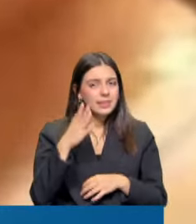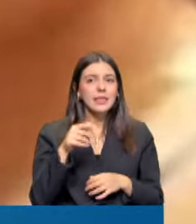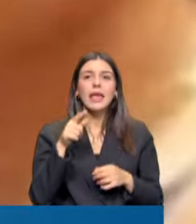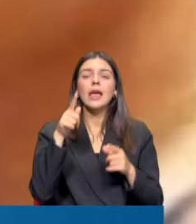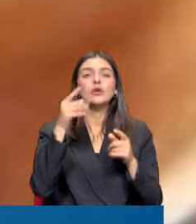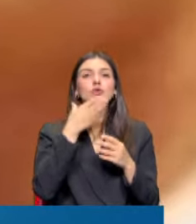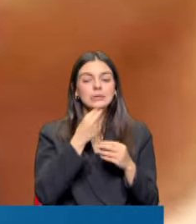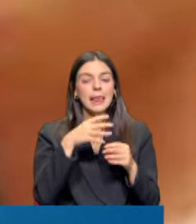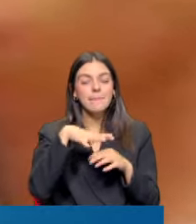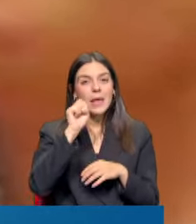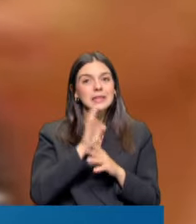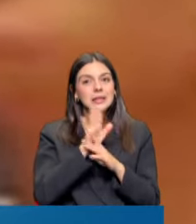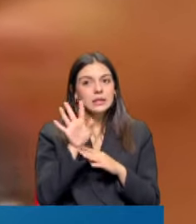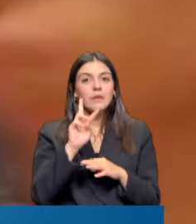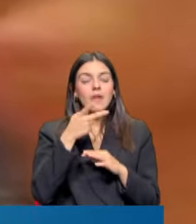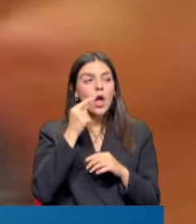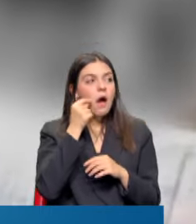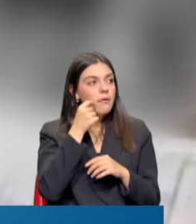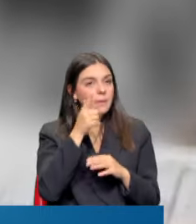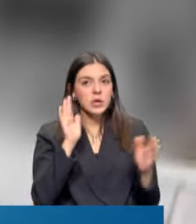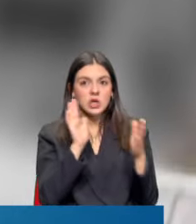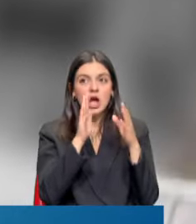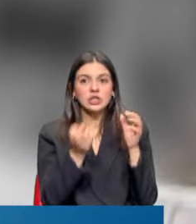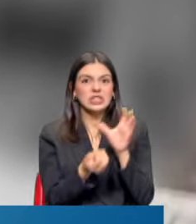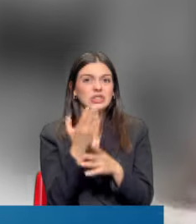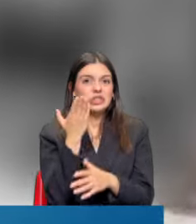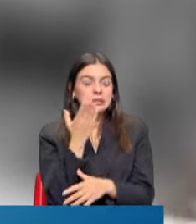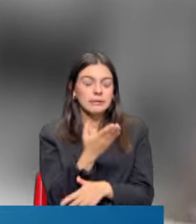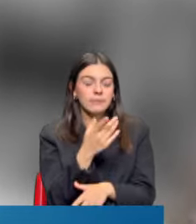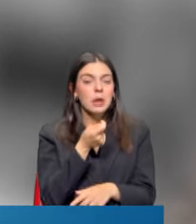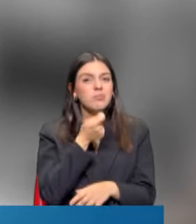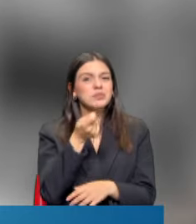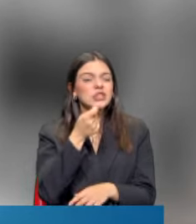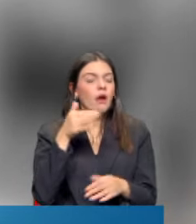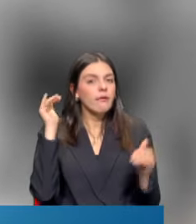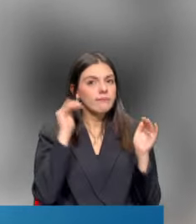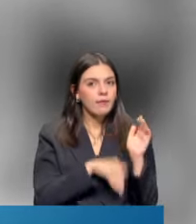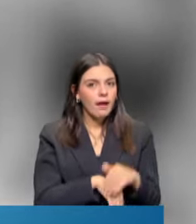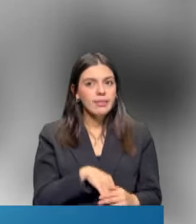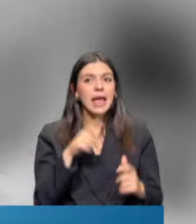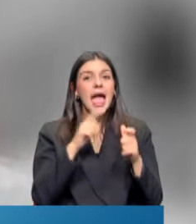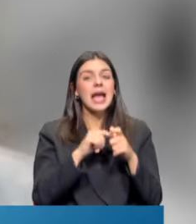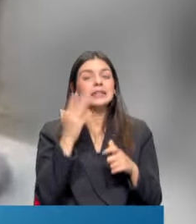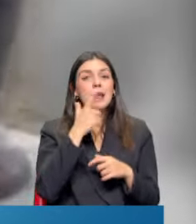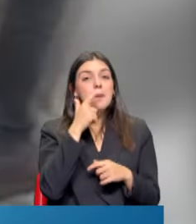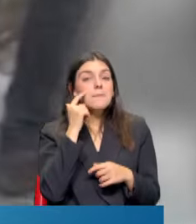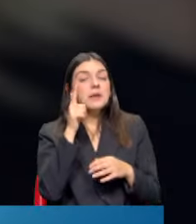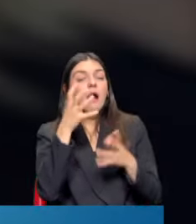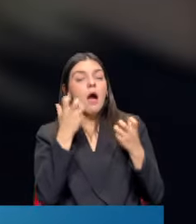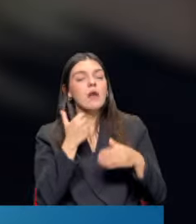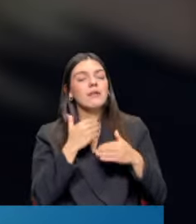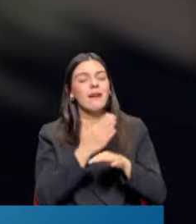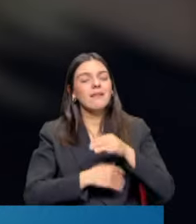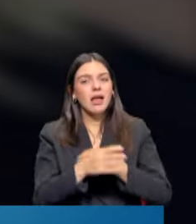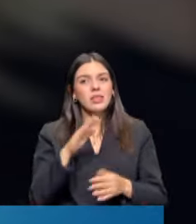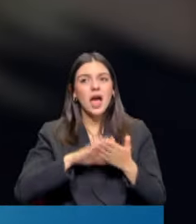güzellik merkezine gitti. Çıktıklarında gözü dönmüş adam karşılarındaydı. Bıçakla saldırdı. Esin Karabıyık ağır yaralandı. Arkadaşı, 3